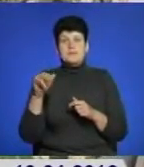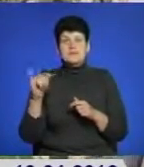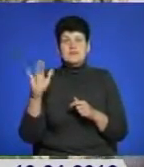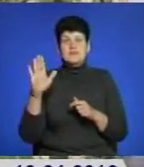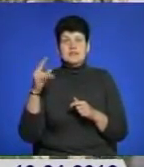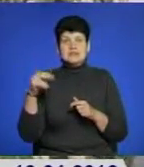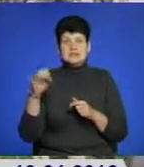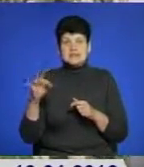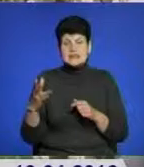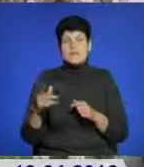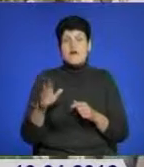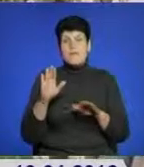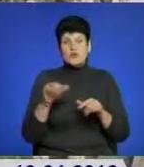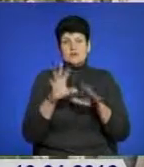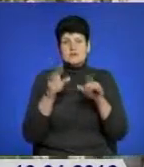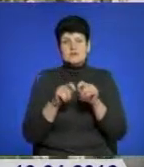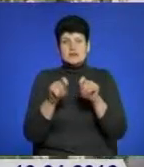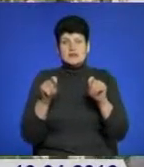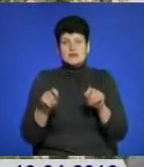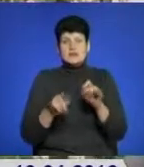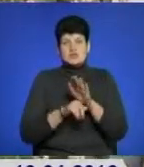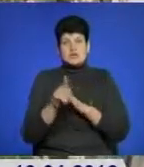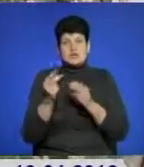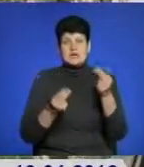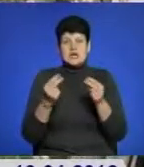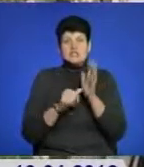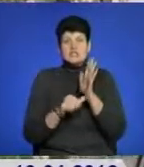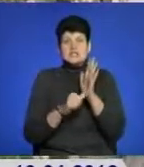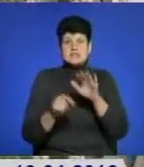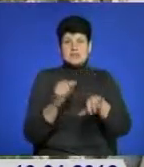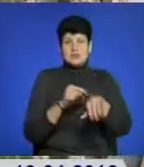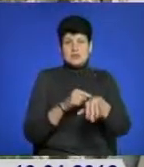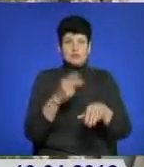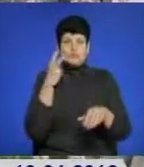Потім офіційне відкриття і стартує гра, і 60 годин безперервного бою.